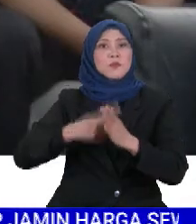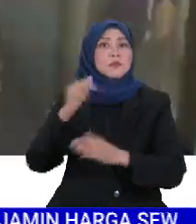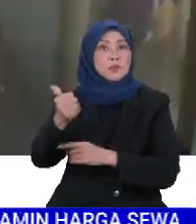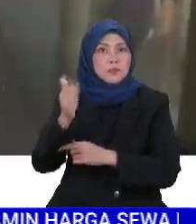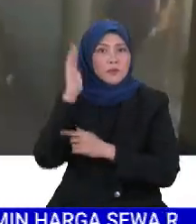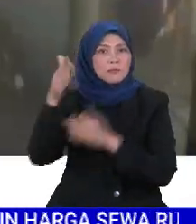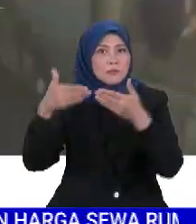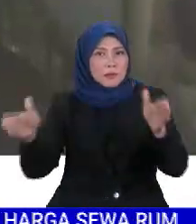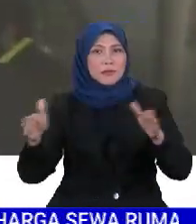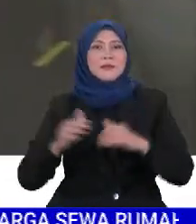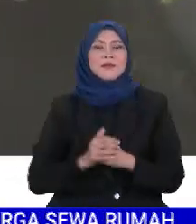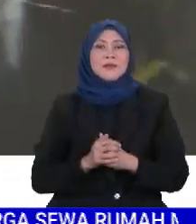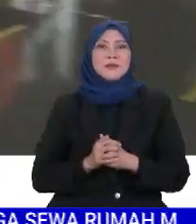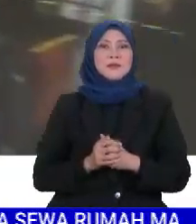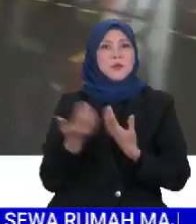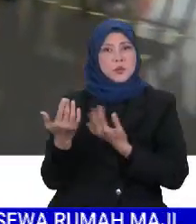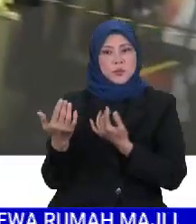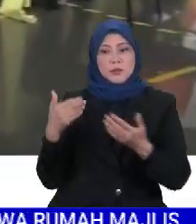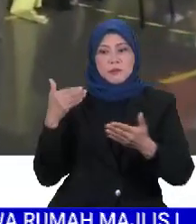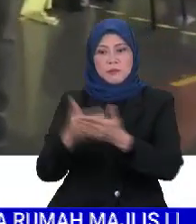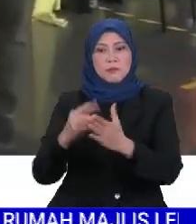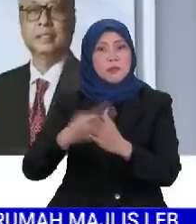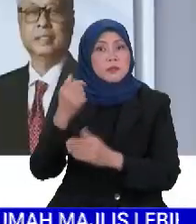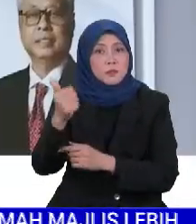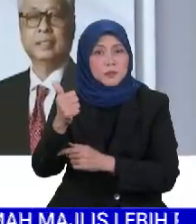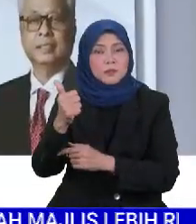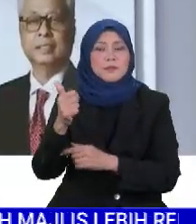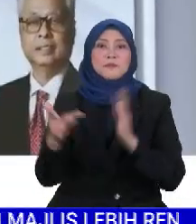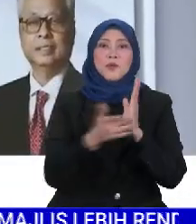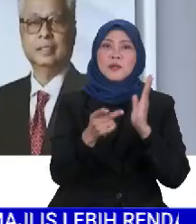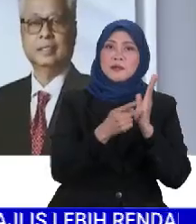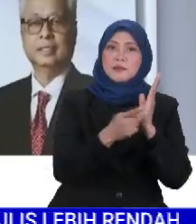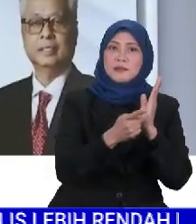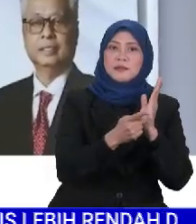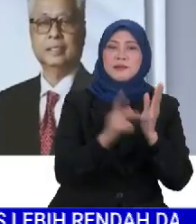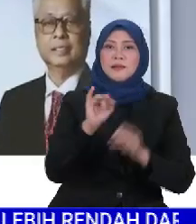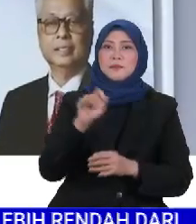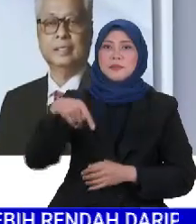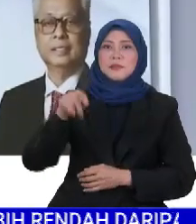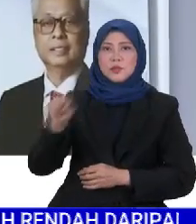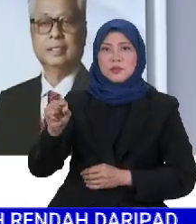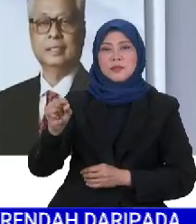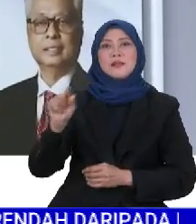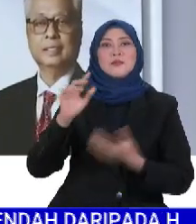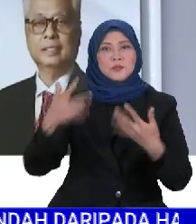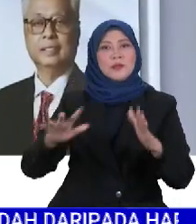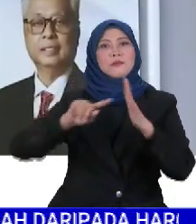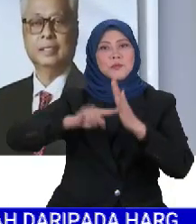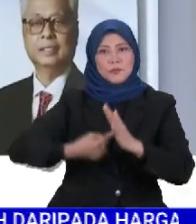Oktober, jadi sementara sampai ke bulan Oktober, Politeknik, IPG yang memang telah pun